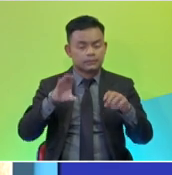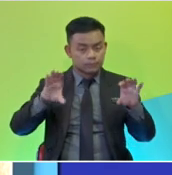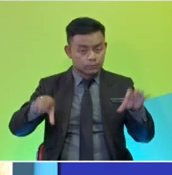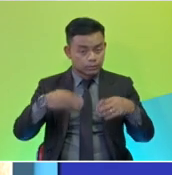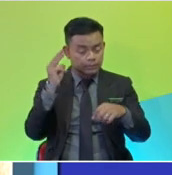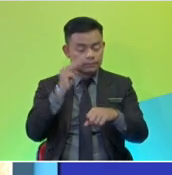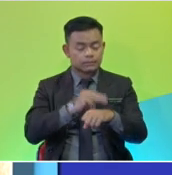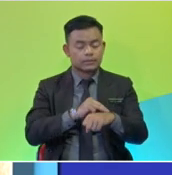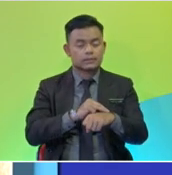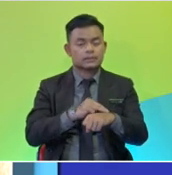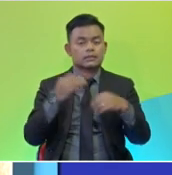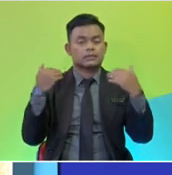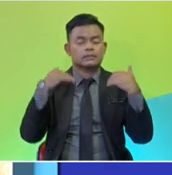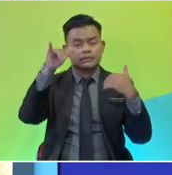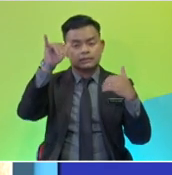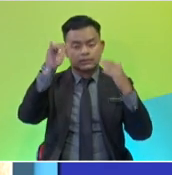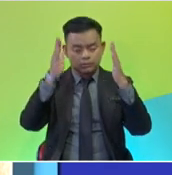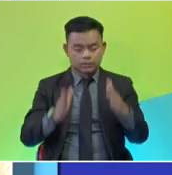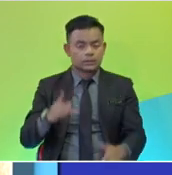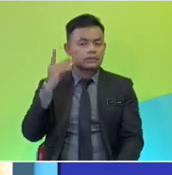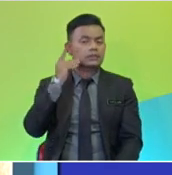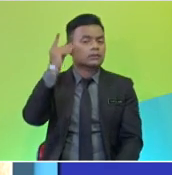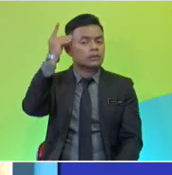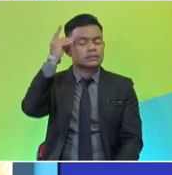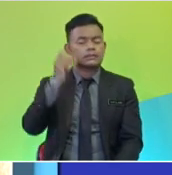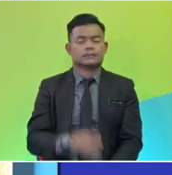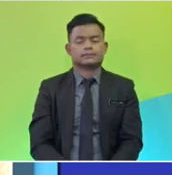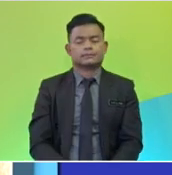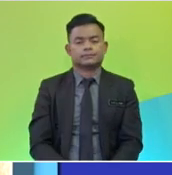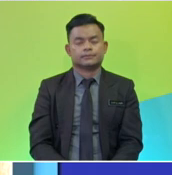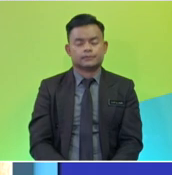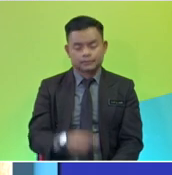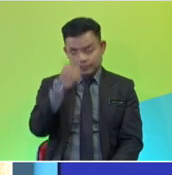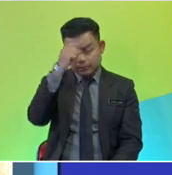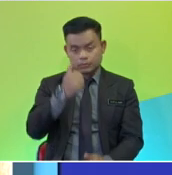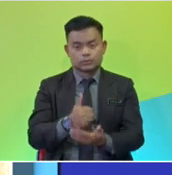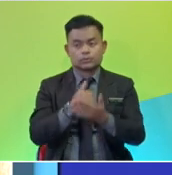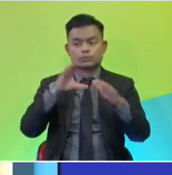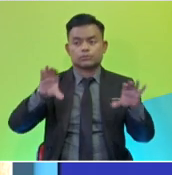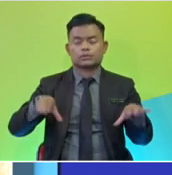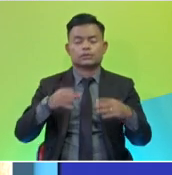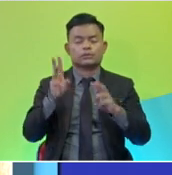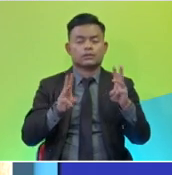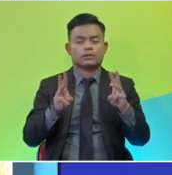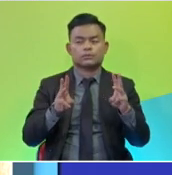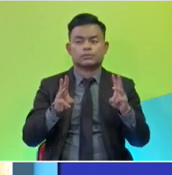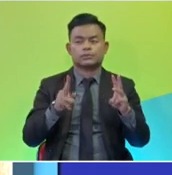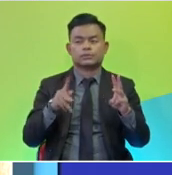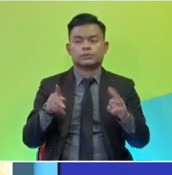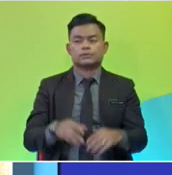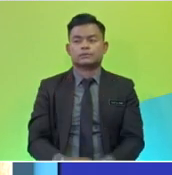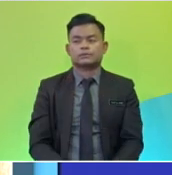minta tolong orang yang lebih dewasa tolong Buatlah betul Cikgu sebab walaupun benda orang panggil apa